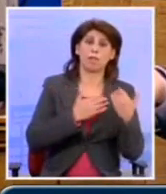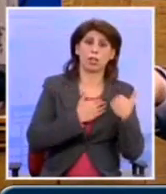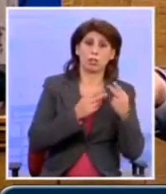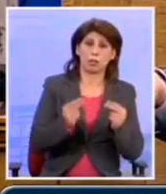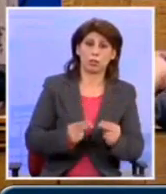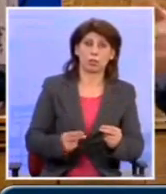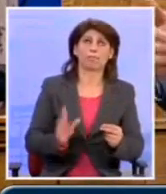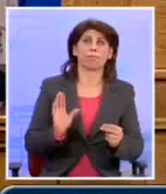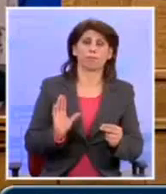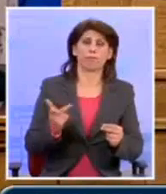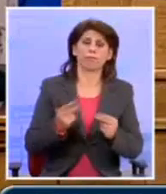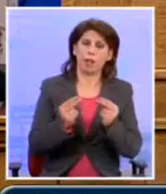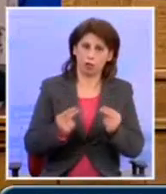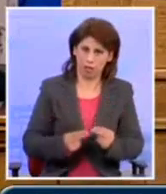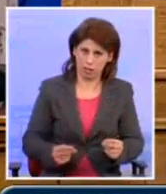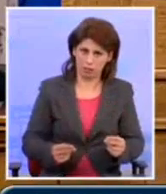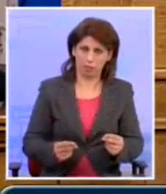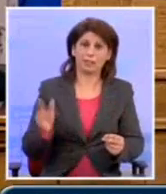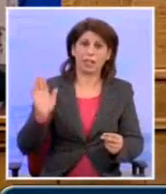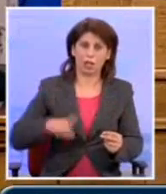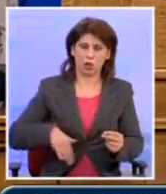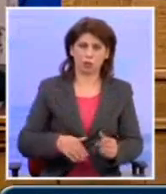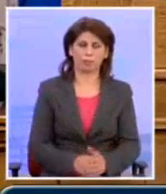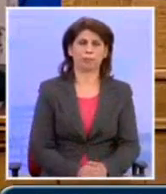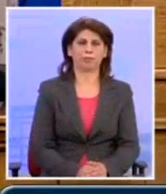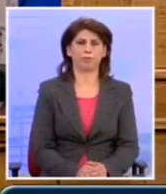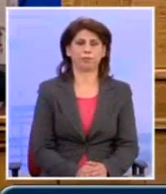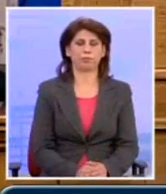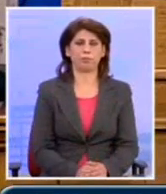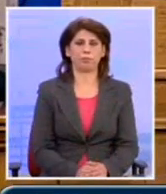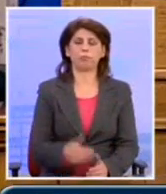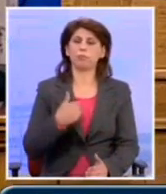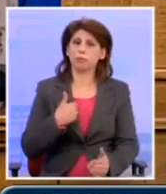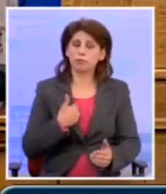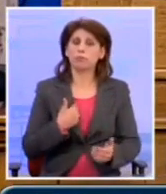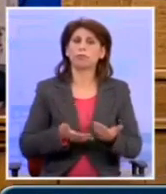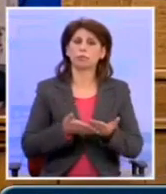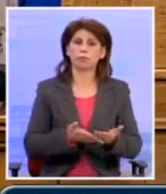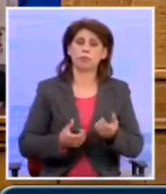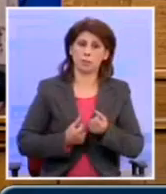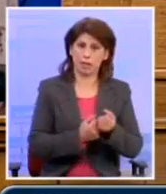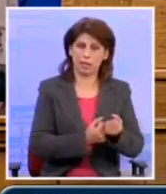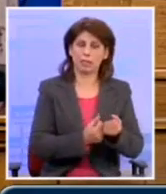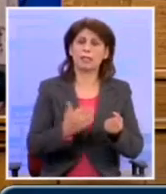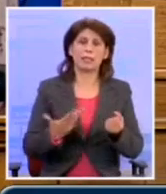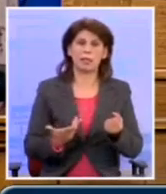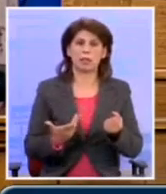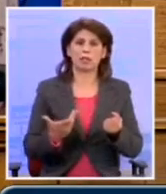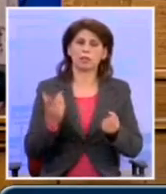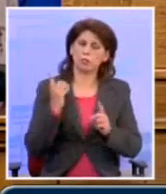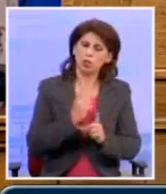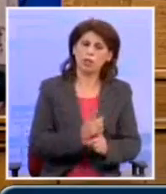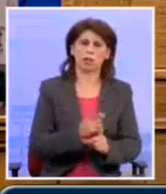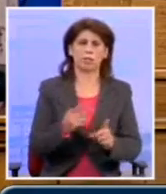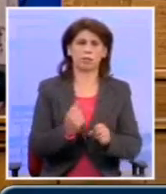συνεπειών. Επομένως, τελειώνω. Η δική μου συνδρομή και συμπαράσταση θα είναι όσο γίνεται πιο συγκεκριμένη